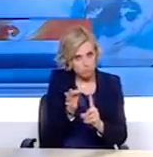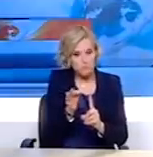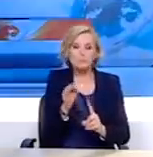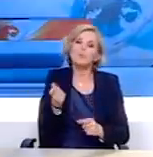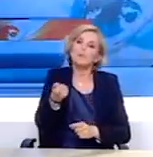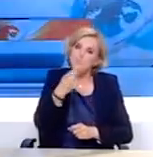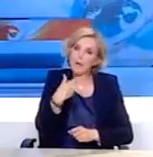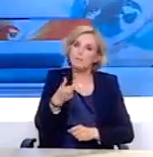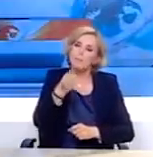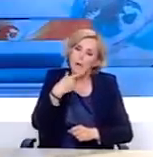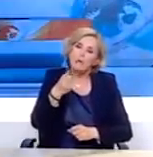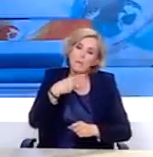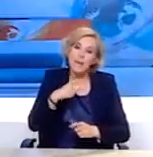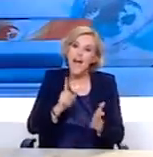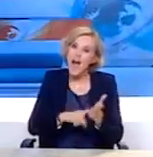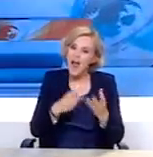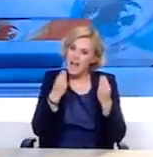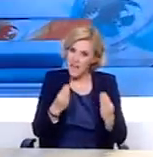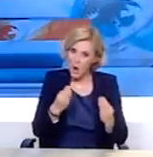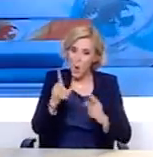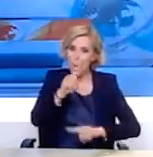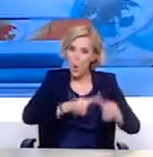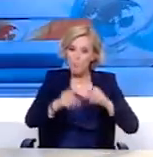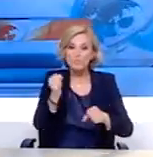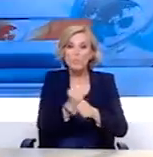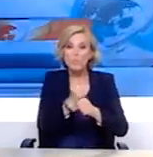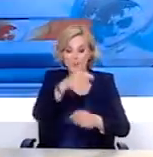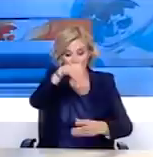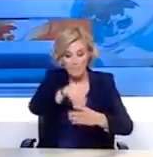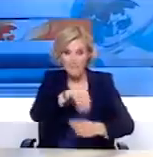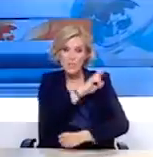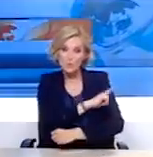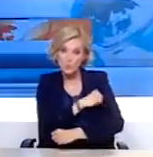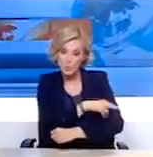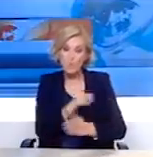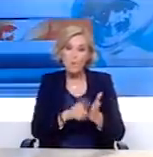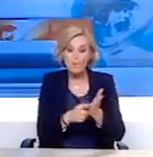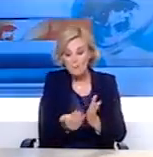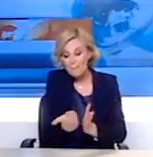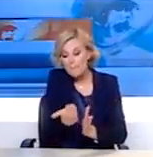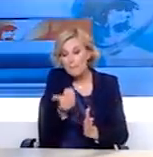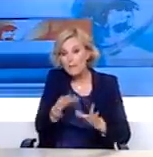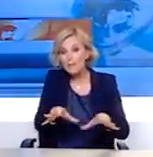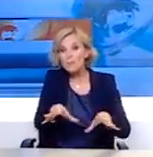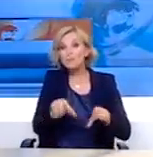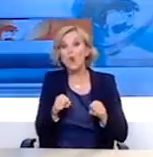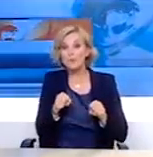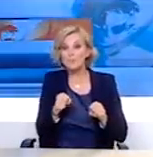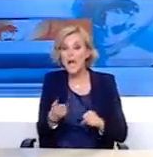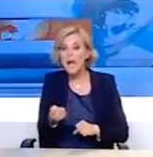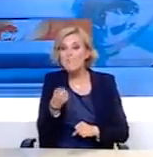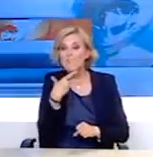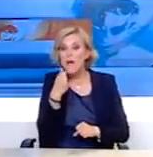μέτρα, να προσθέσεις και αυτό. Ή υπάρχει μια ατυχής επαφή ή τέλος πάντων κάτι δεν λειτουργήσε καλά και